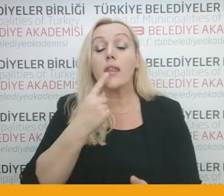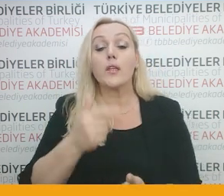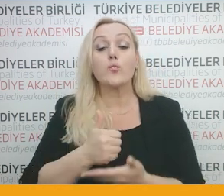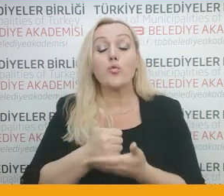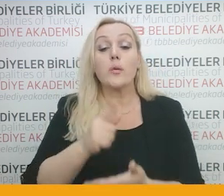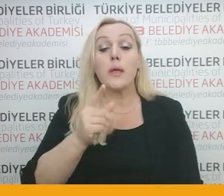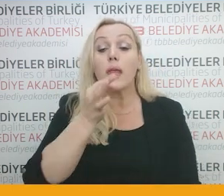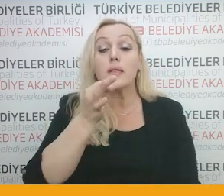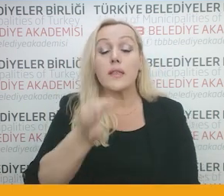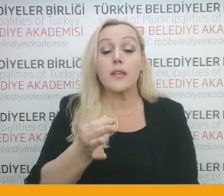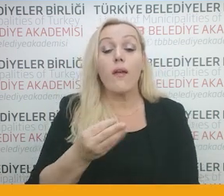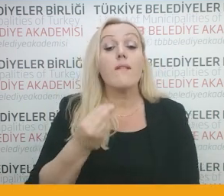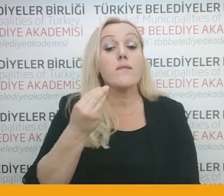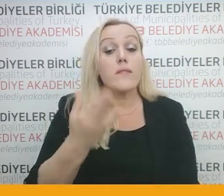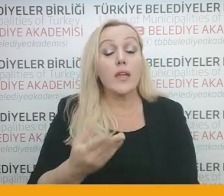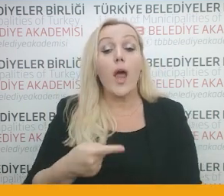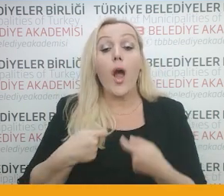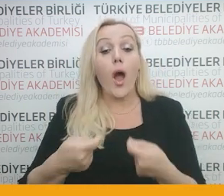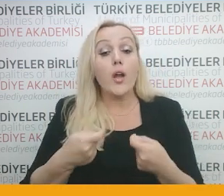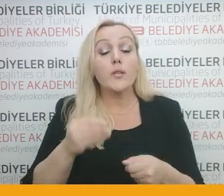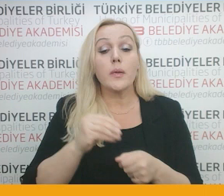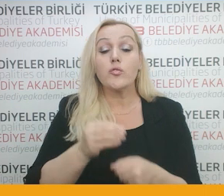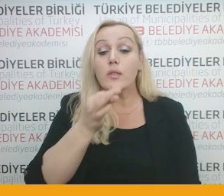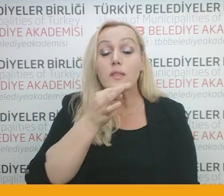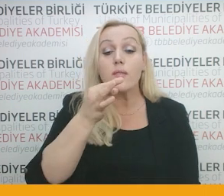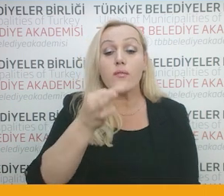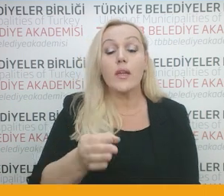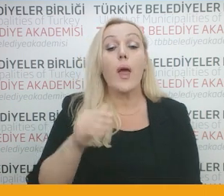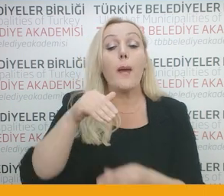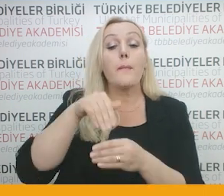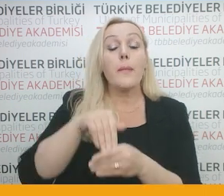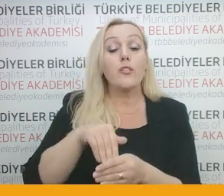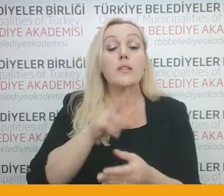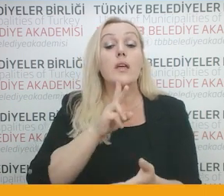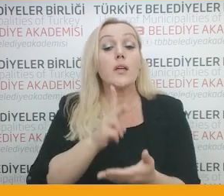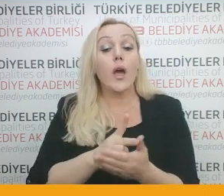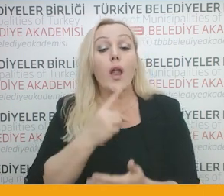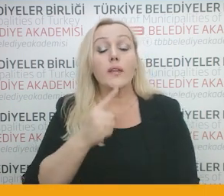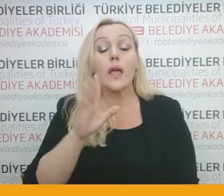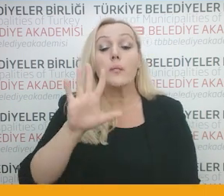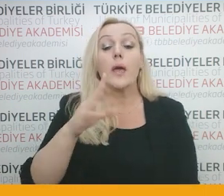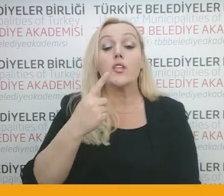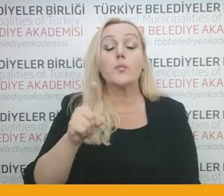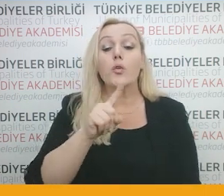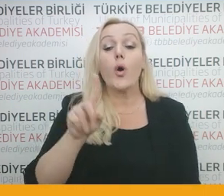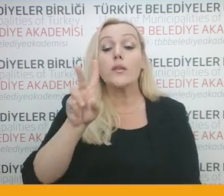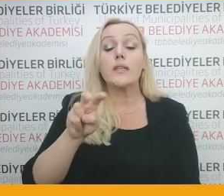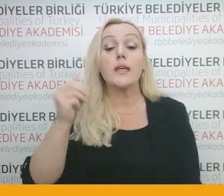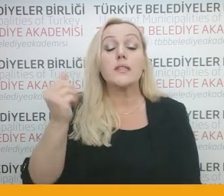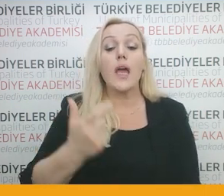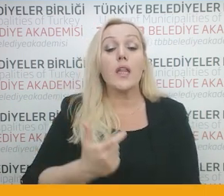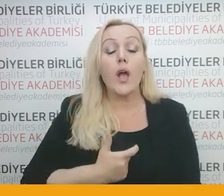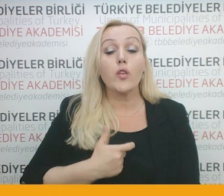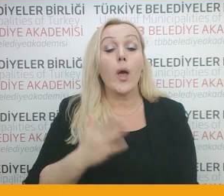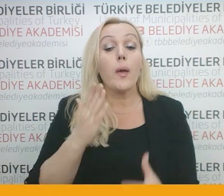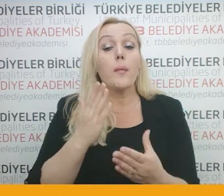bir izin verir. Bize harcama için izin verir. Bir meclis kararıdır dedik. 5.018'de aynı zamanda bir